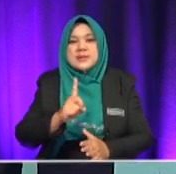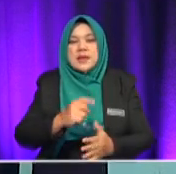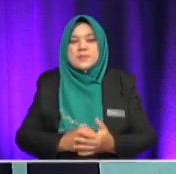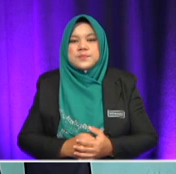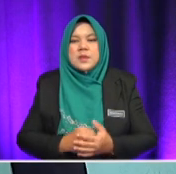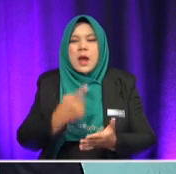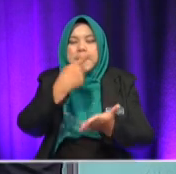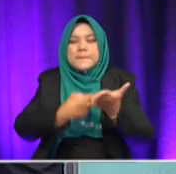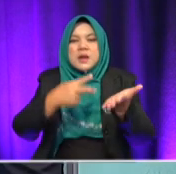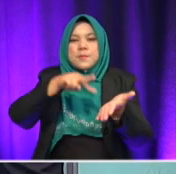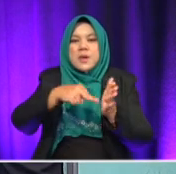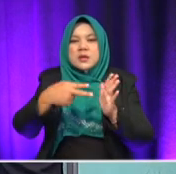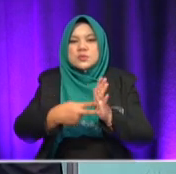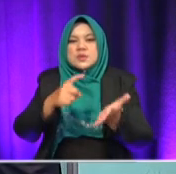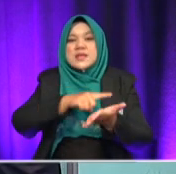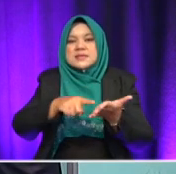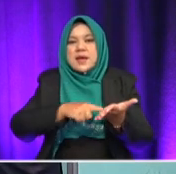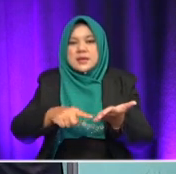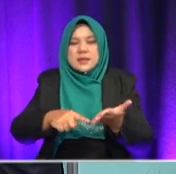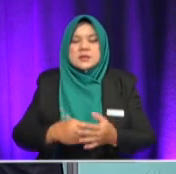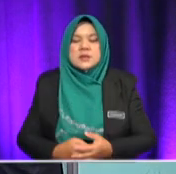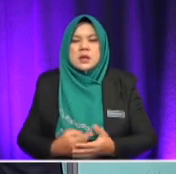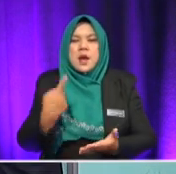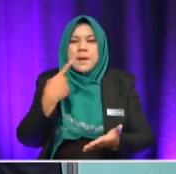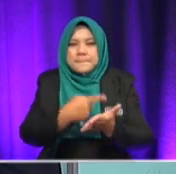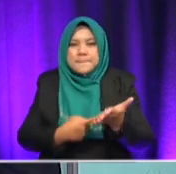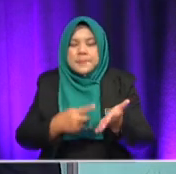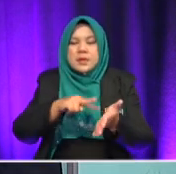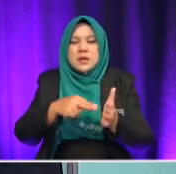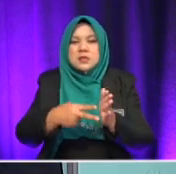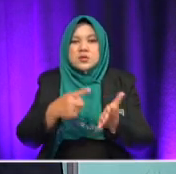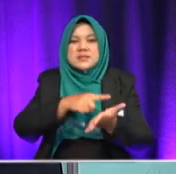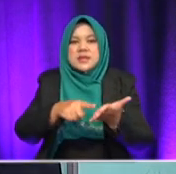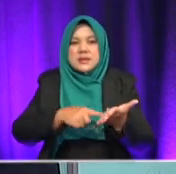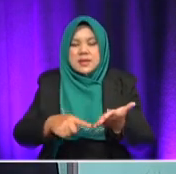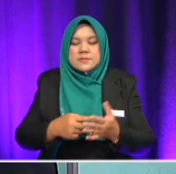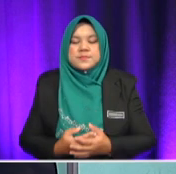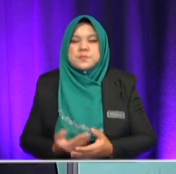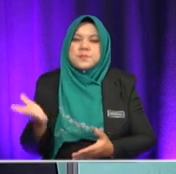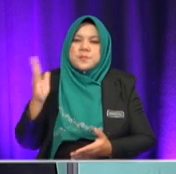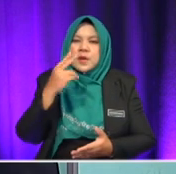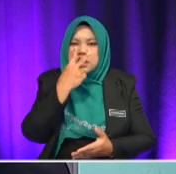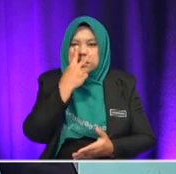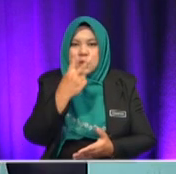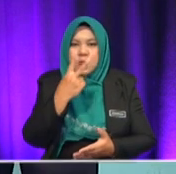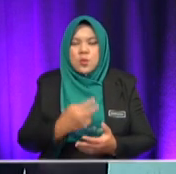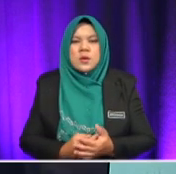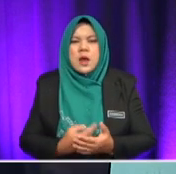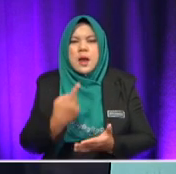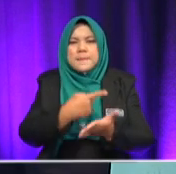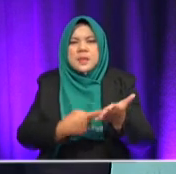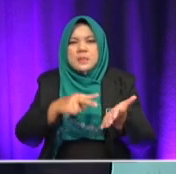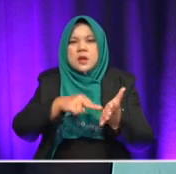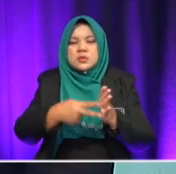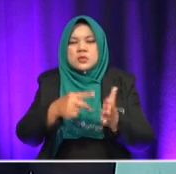maksud zakat nah cerita ya apakah maksud zakat Oke Mari kita tengok sama-sama anak murid perhatikan betul-betul maksud